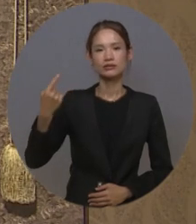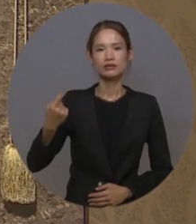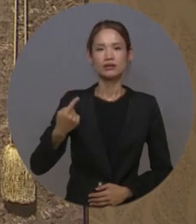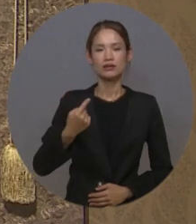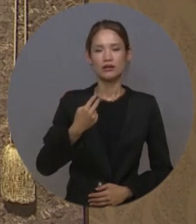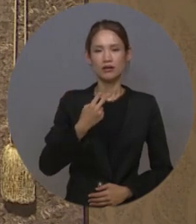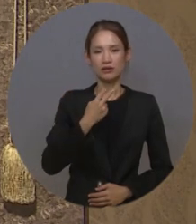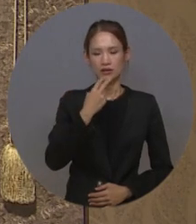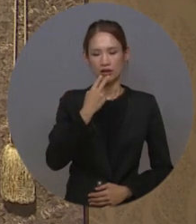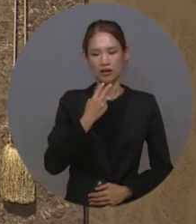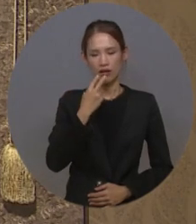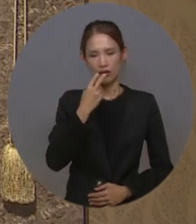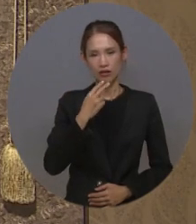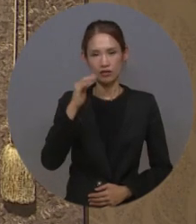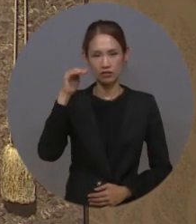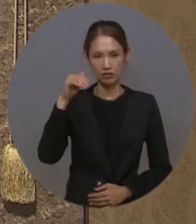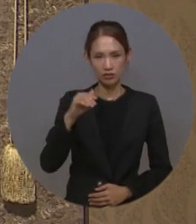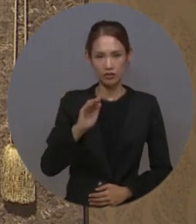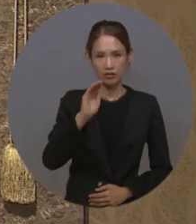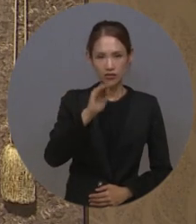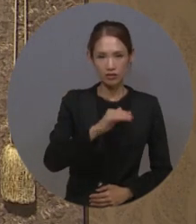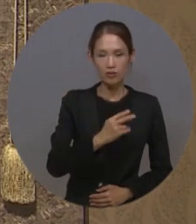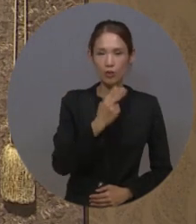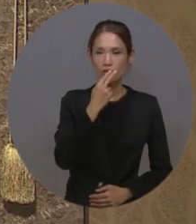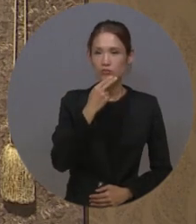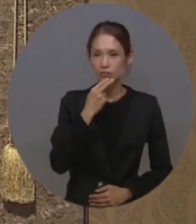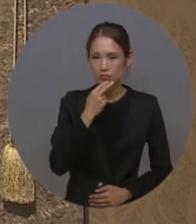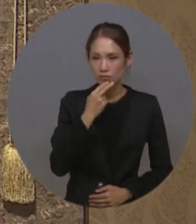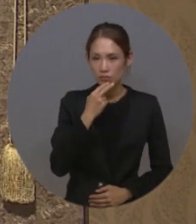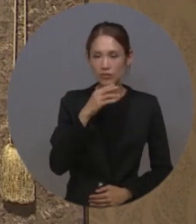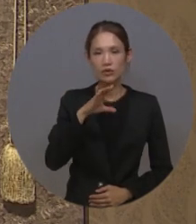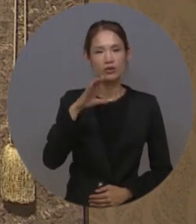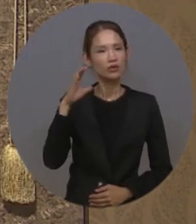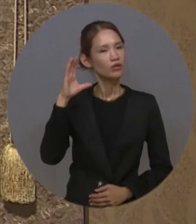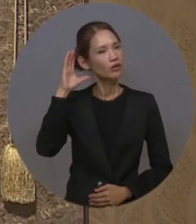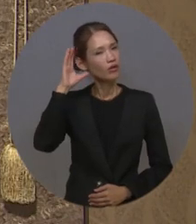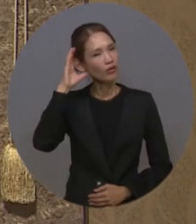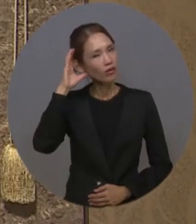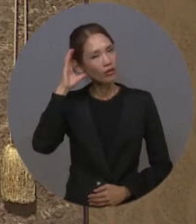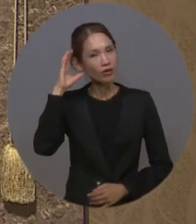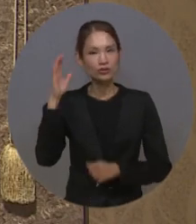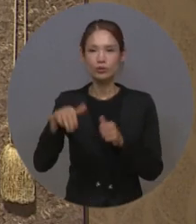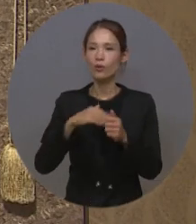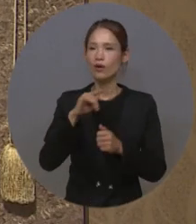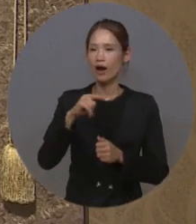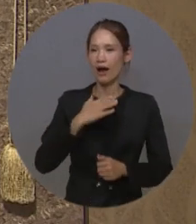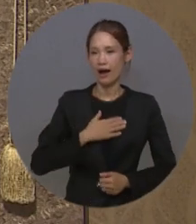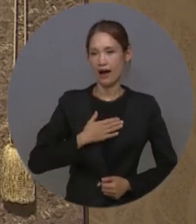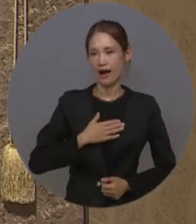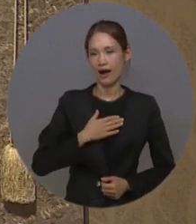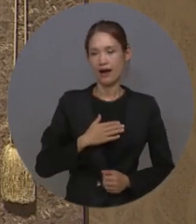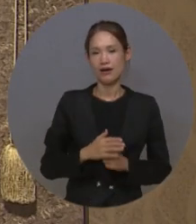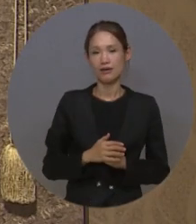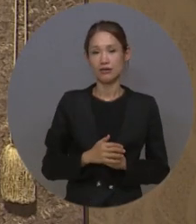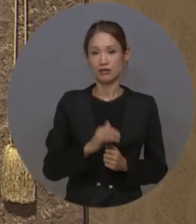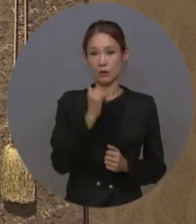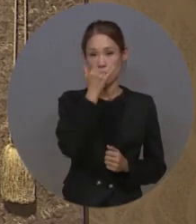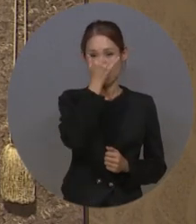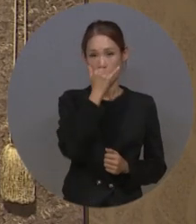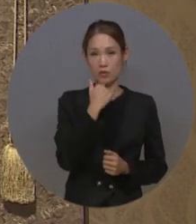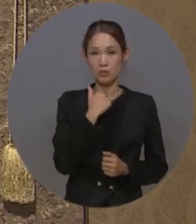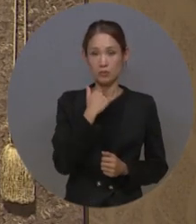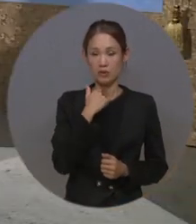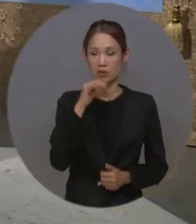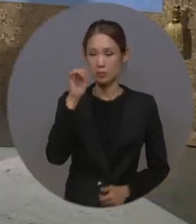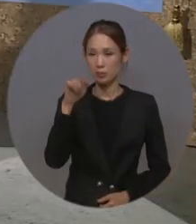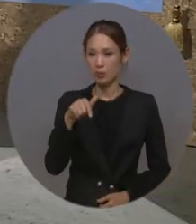무호흡. 아. 이렇게 숨 쉬는 소리를 들으면 저는 아, 이 상황이 어떤 상황인지 알 수 있거든요. 네. 자, 이제 코골이와 목골이